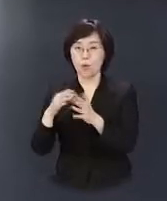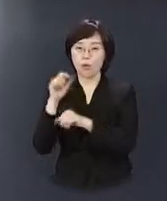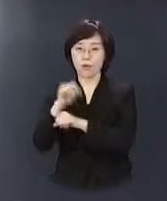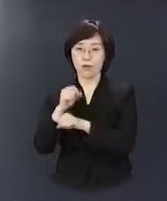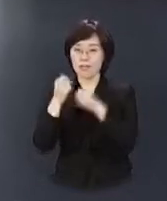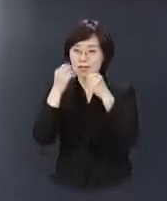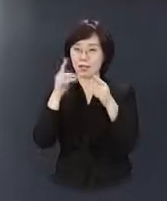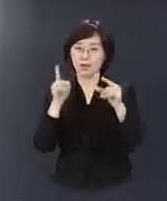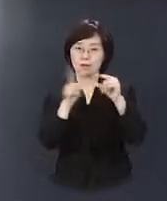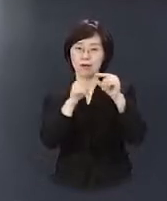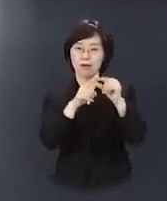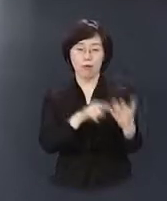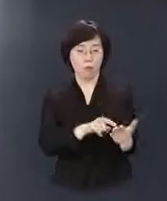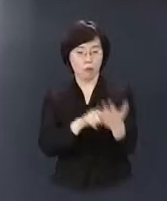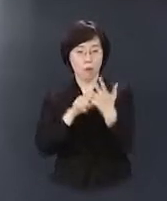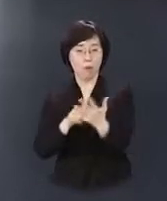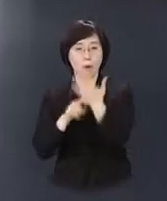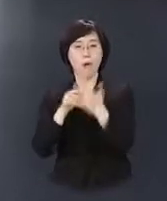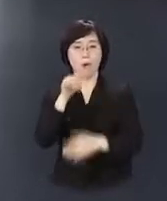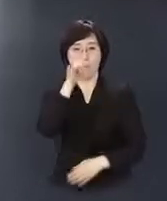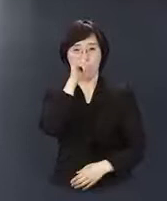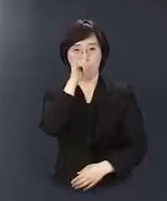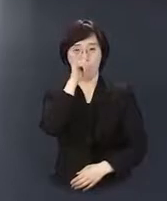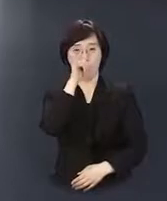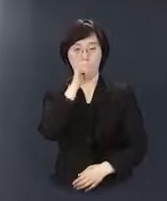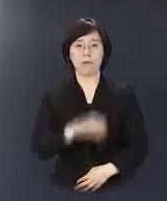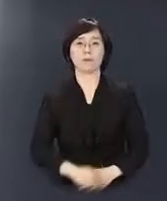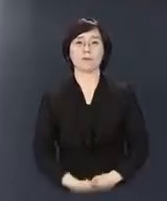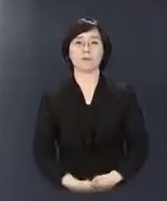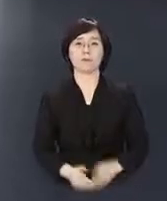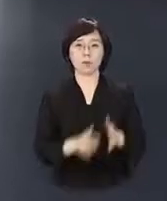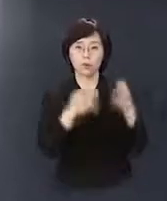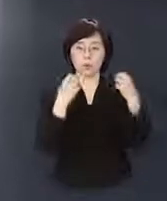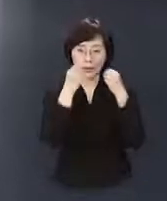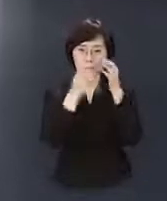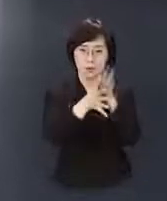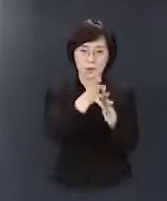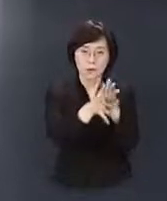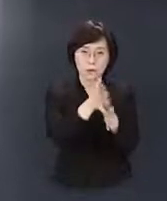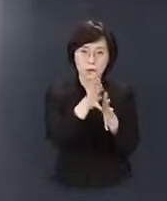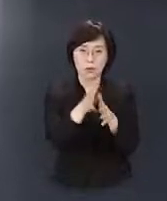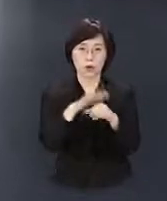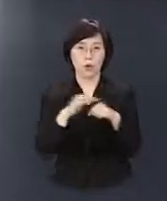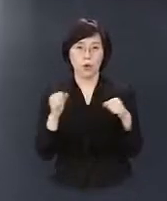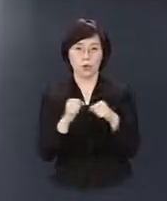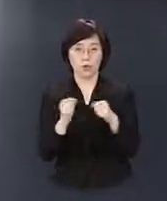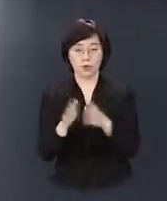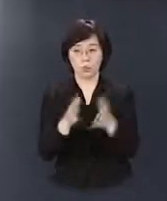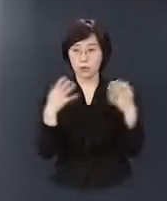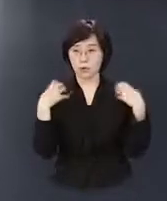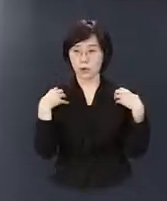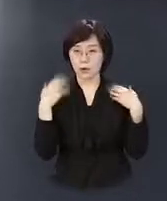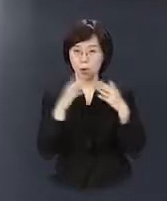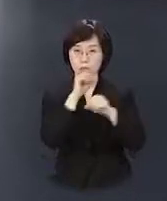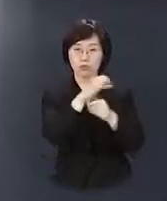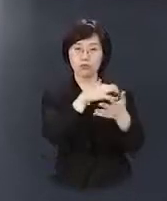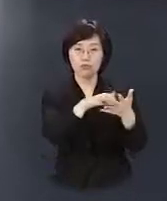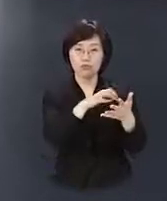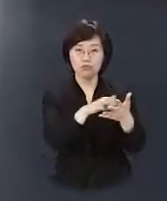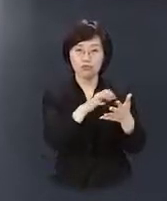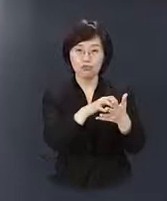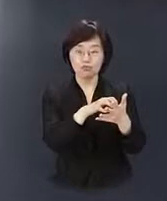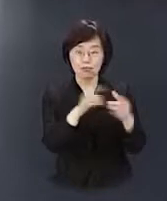같은 새로운 단어들이 등장하기 시작했습니다 도청 신도시 경북 도청 공무원 숫자